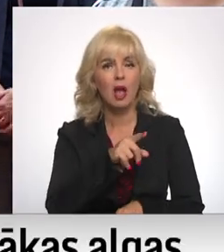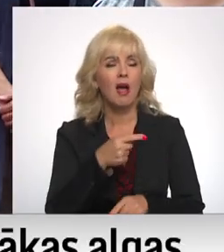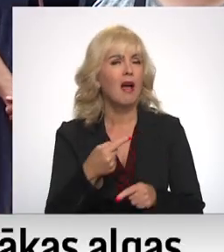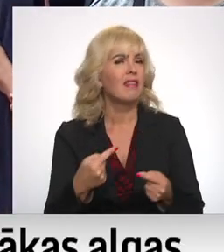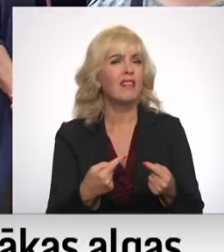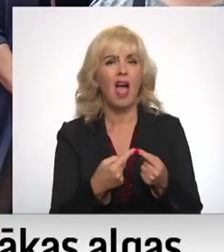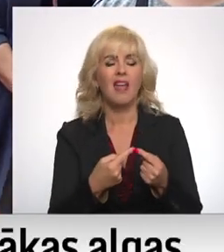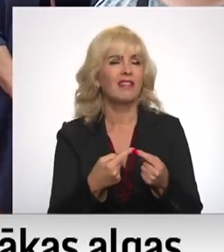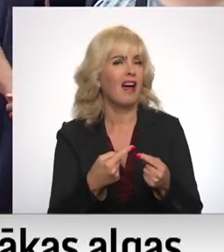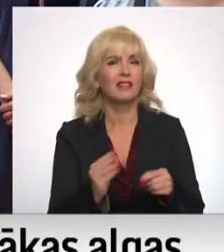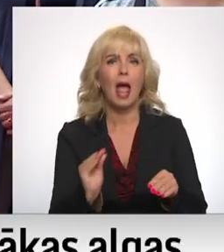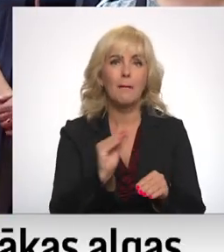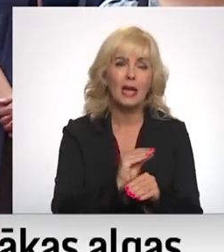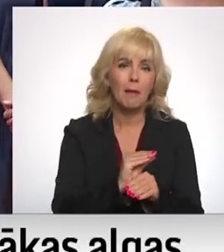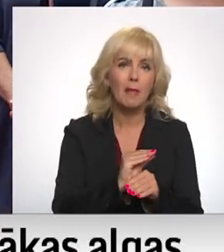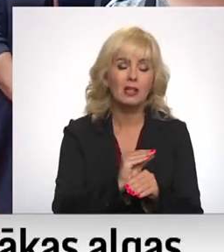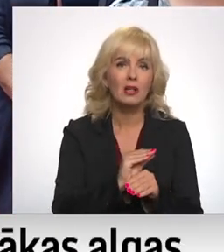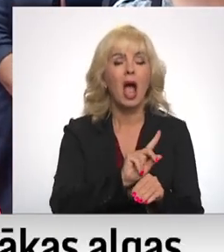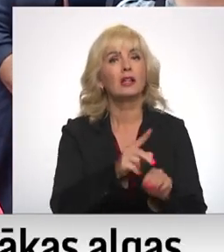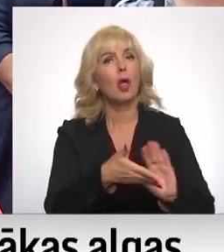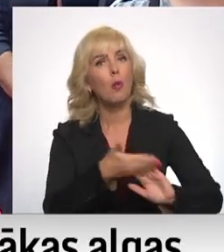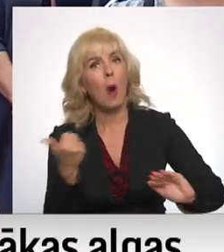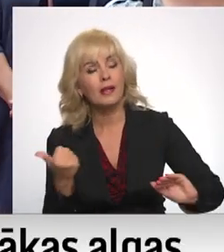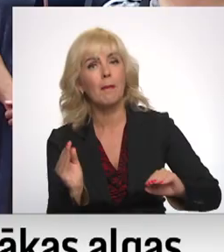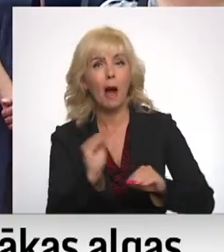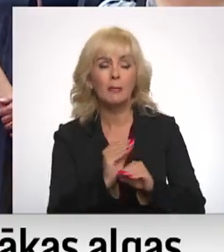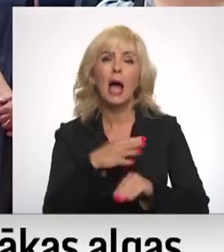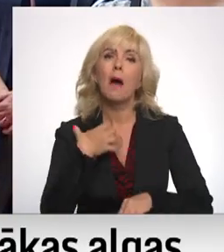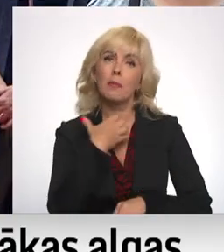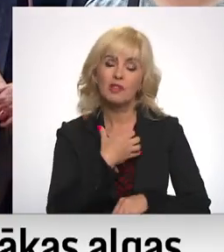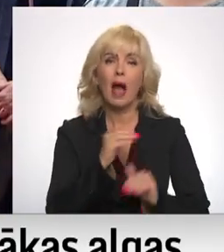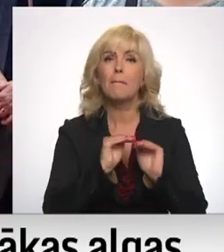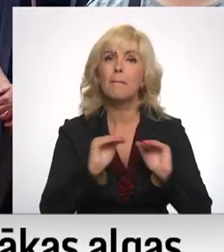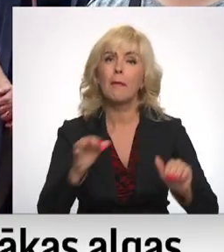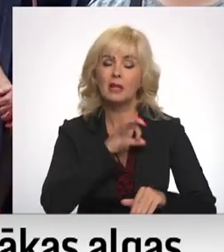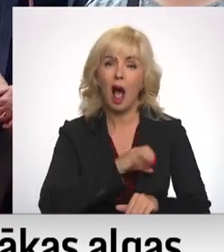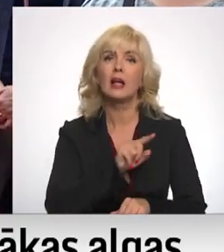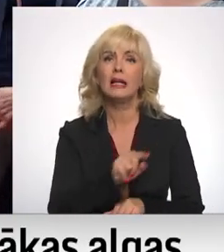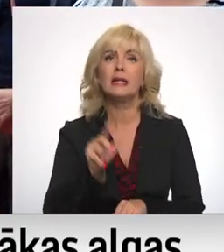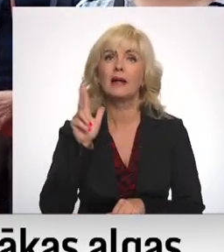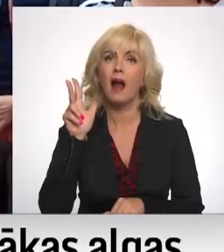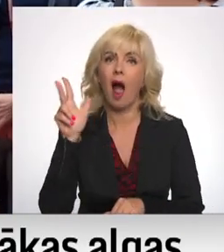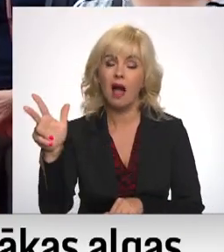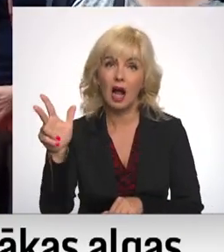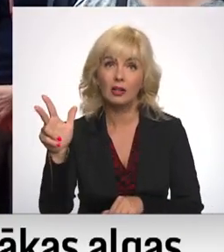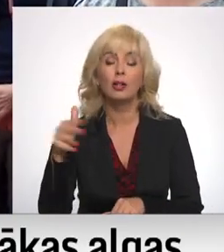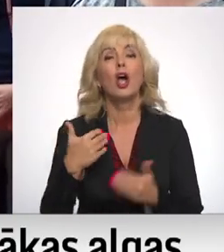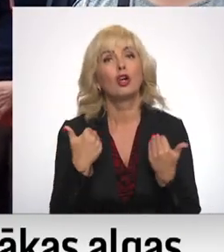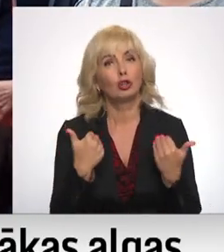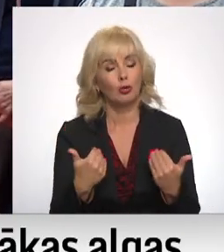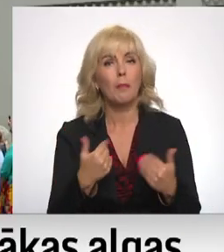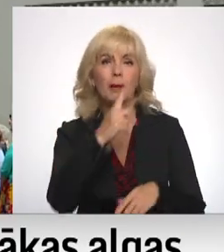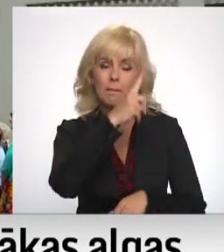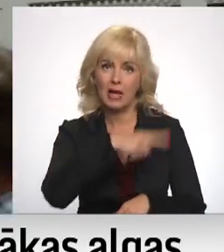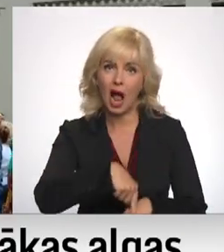kas ir tad pieņemtas, tad noņemtas, mums vajag pamat atalgojumu, kas ir garantēts. Un to mēs arī šobrīd